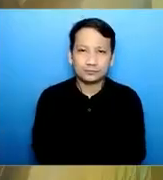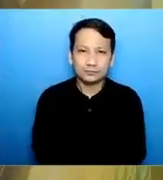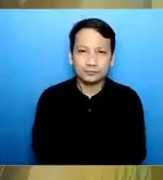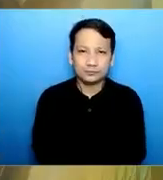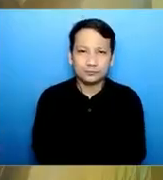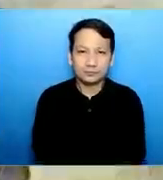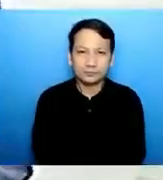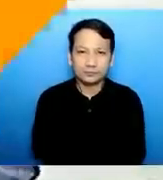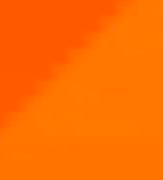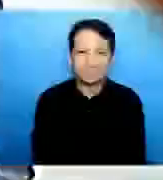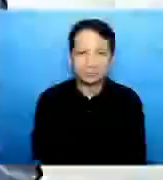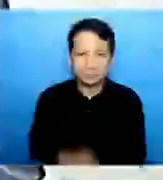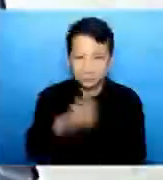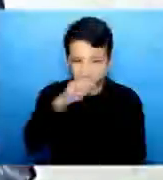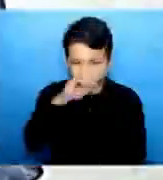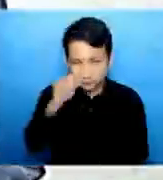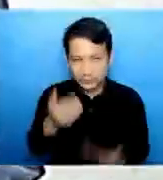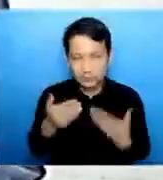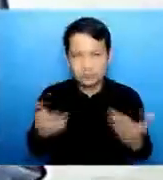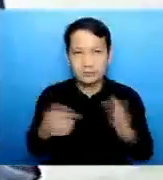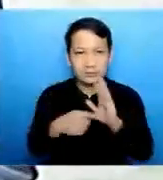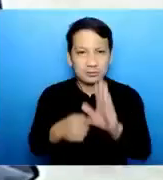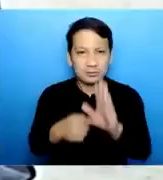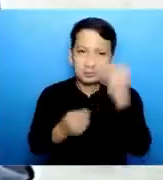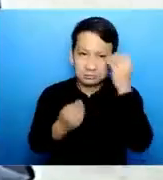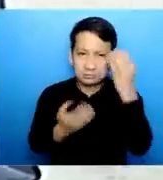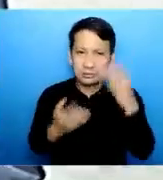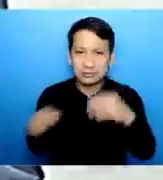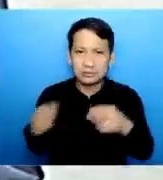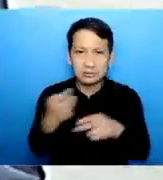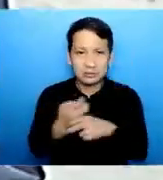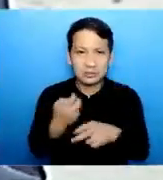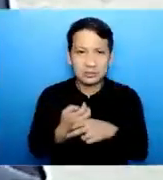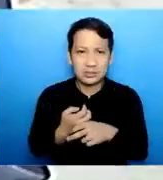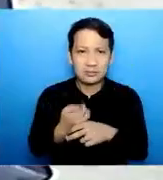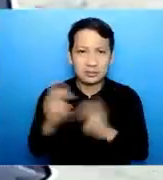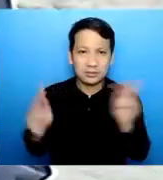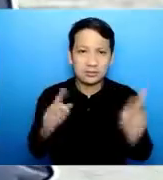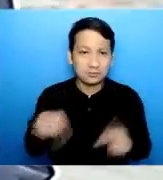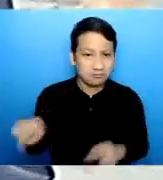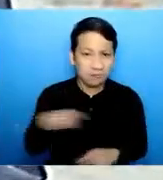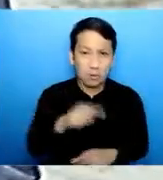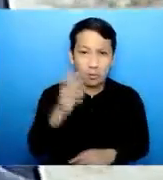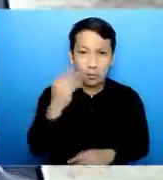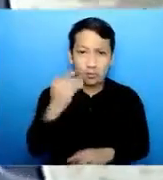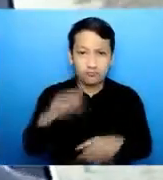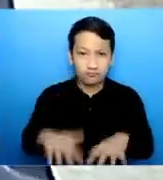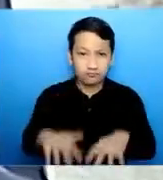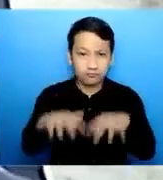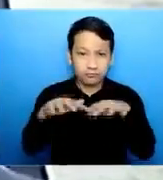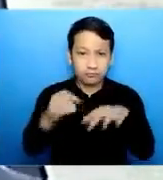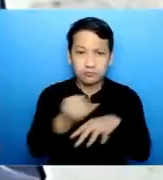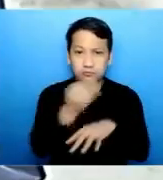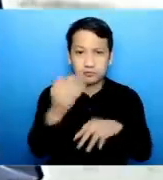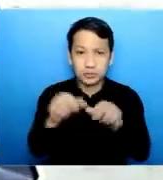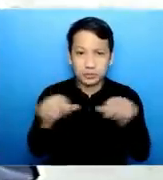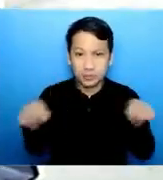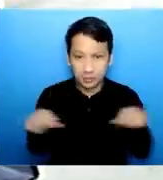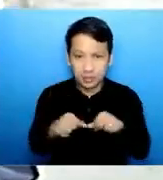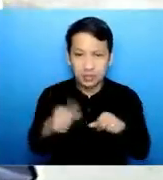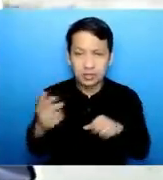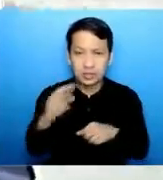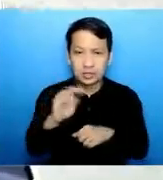Paolo at Marga, stranded at nahirapang umuwi ang ilan sa ating mga kababayan matapos bahain ang ilang bahagi ng Metro